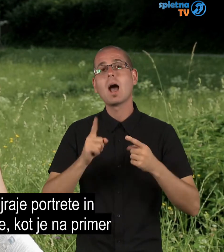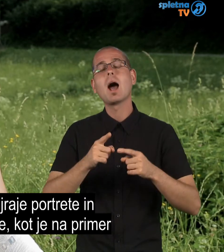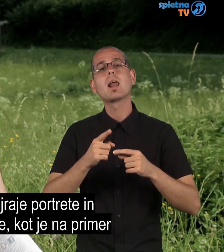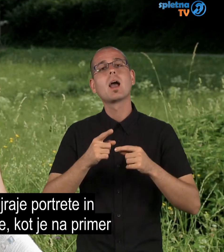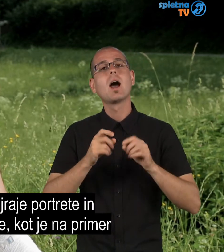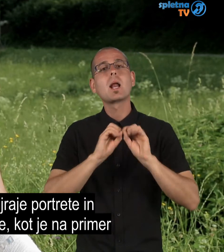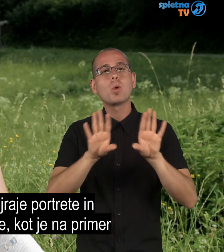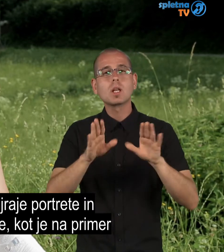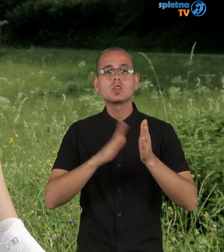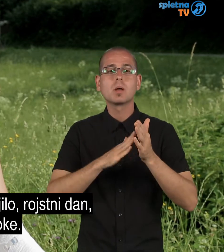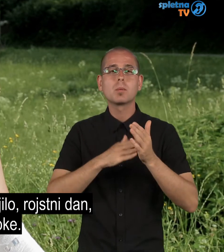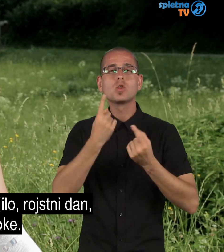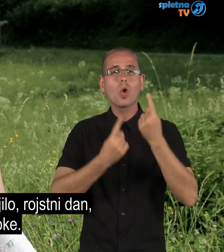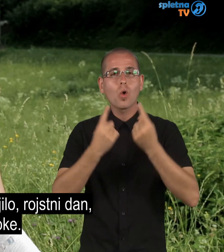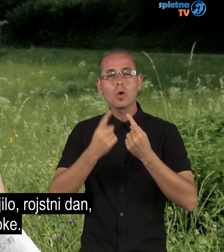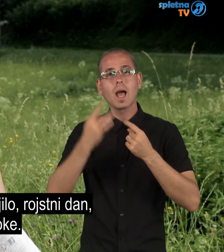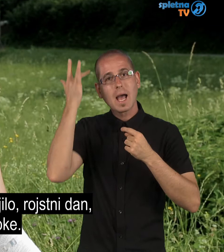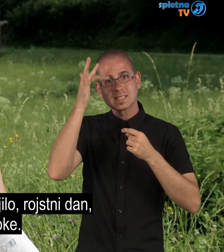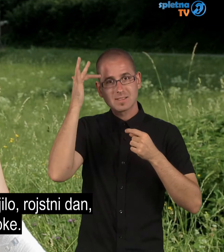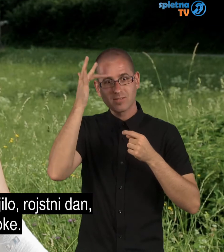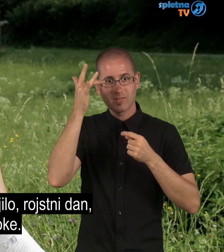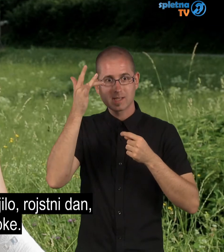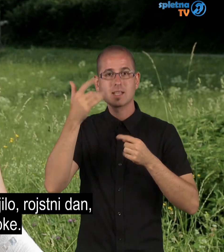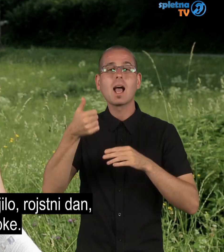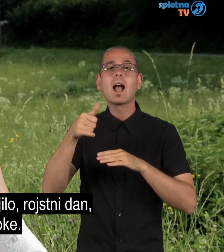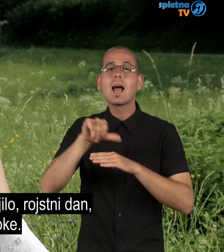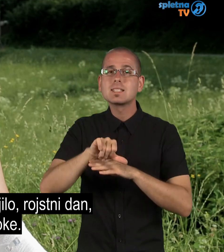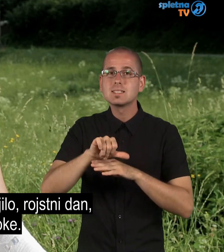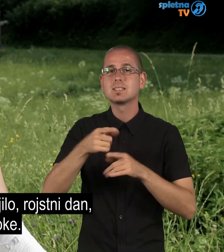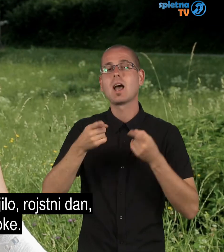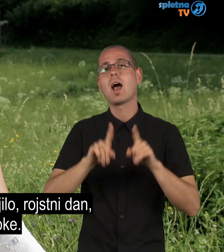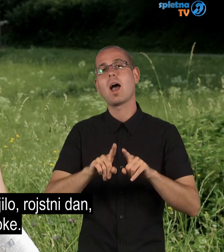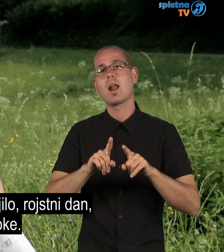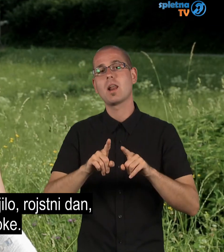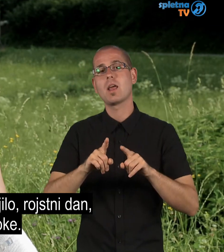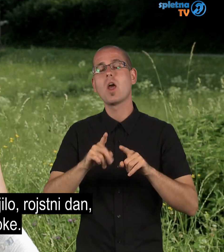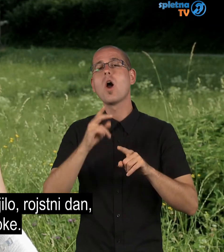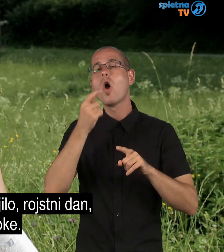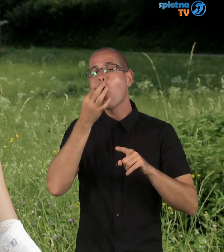dogodek, na primer sveti krst, obhajila, rojstne dneve, čas poroke.